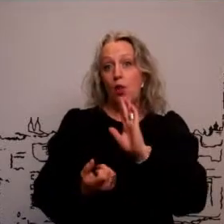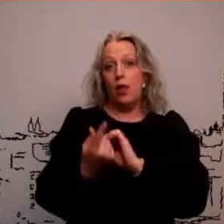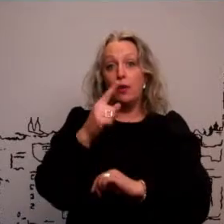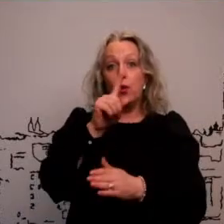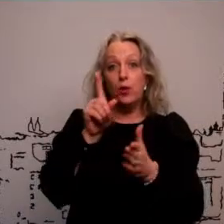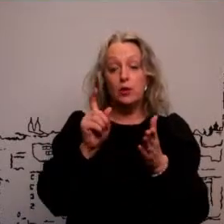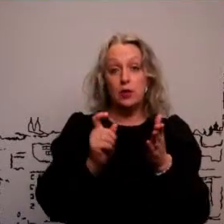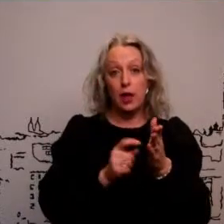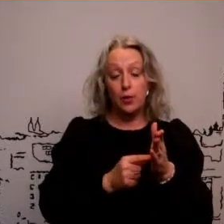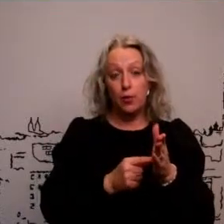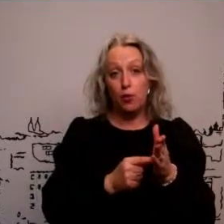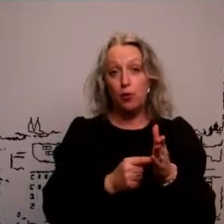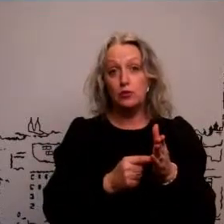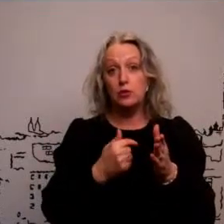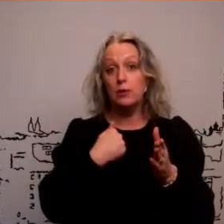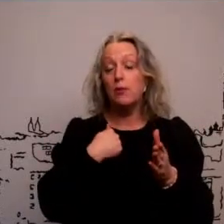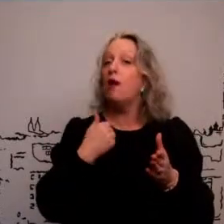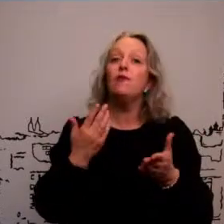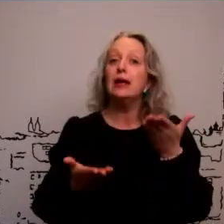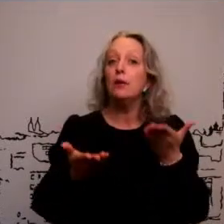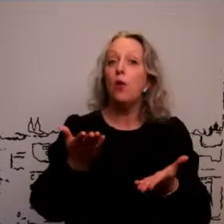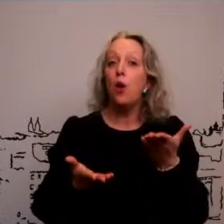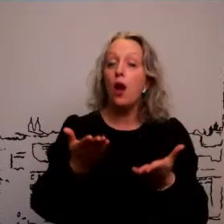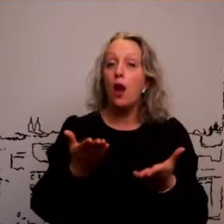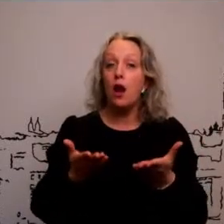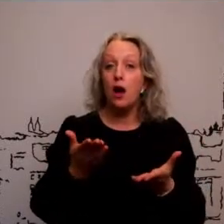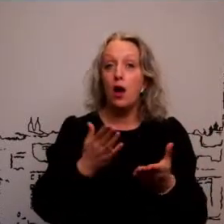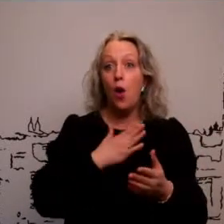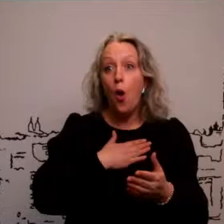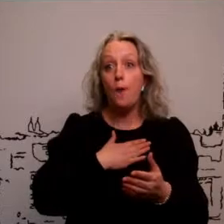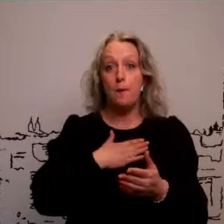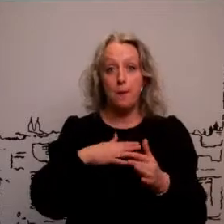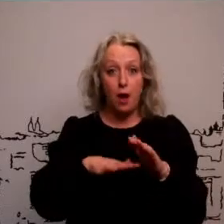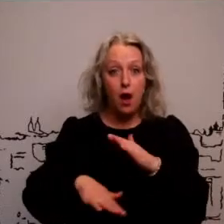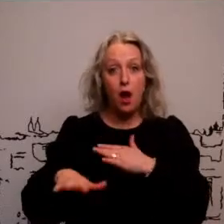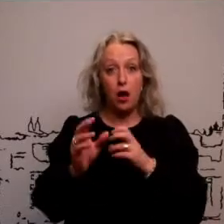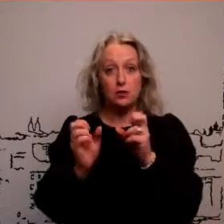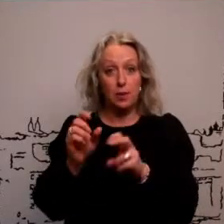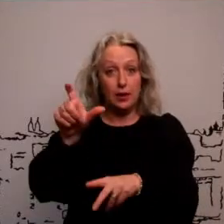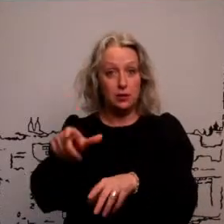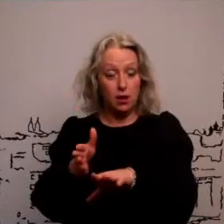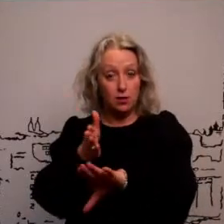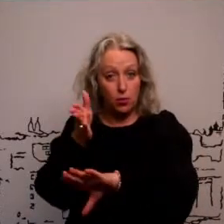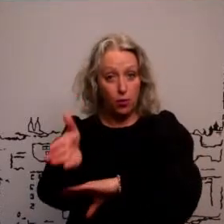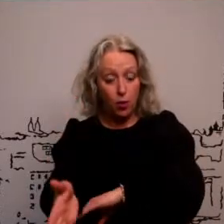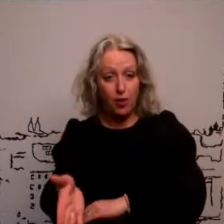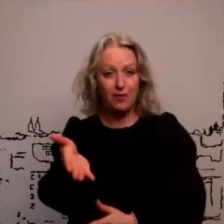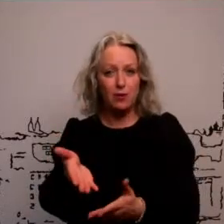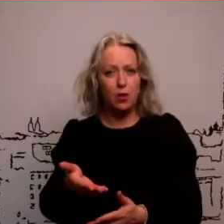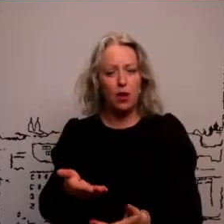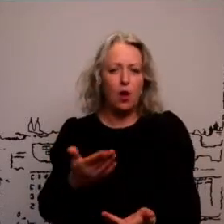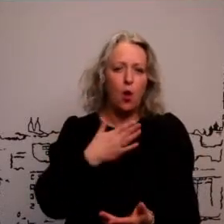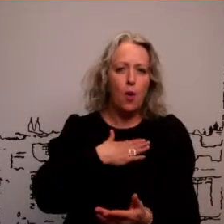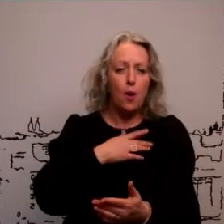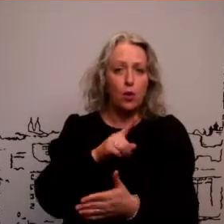siis ma võib-olla pöördun oma ala spetsialistide poole, kes mulle mingi